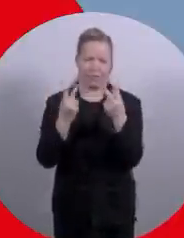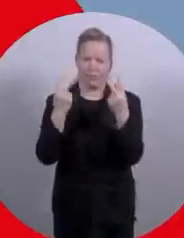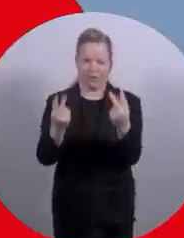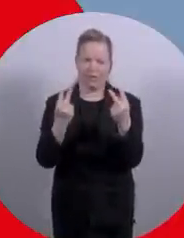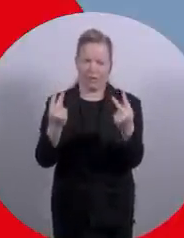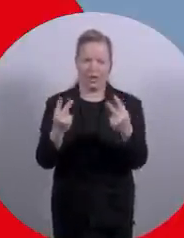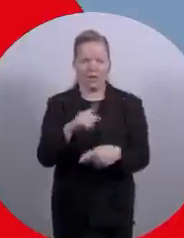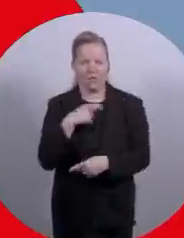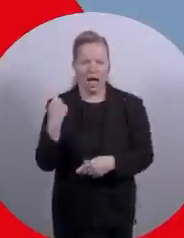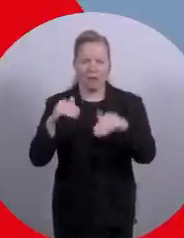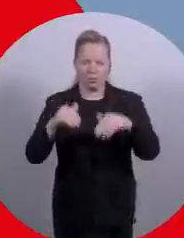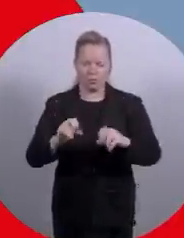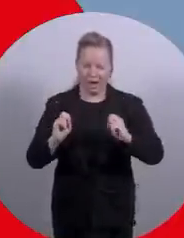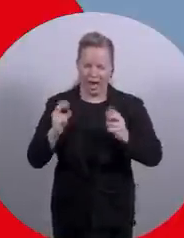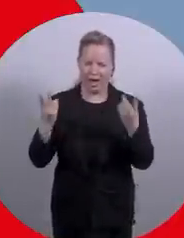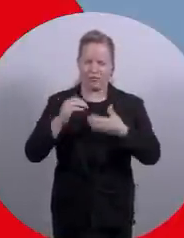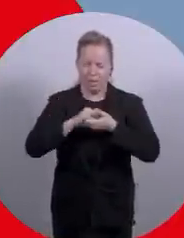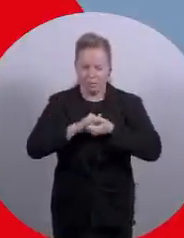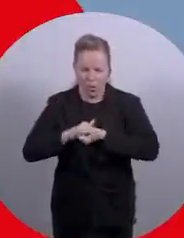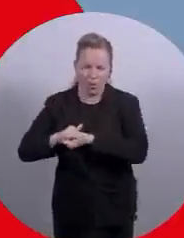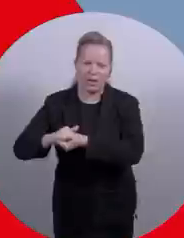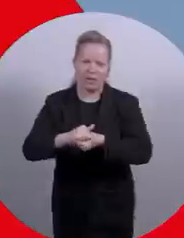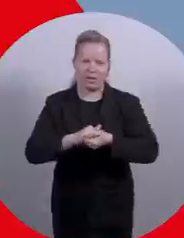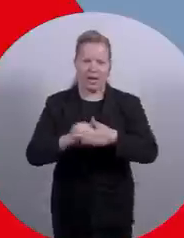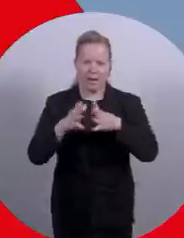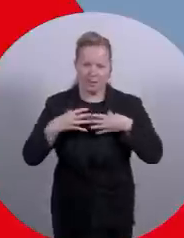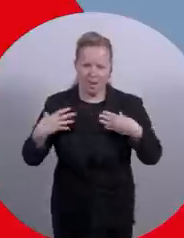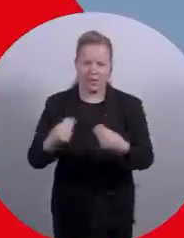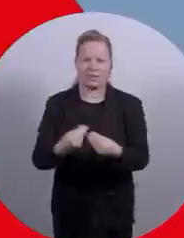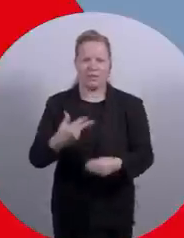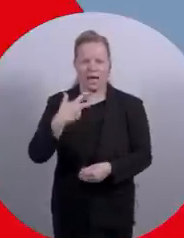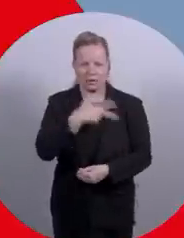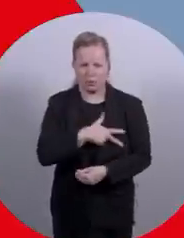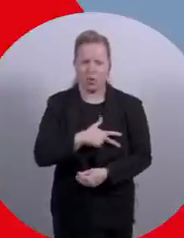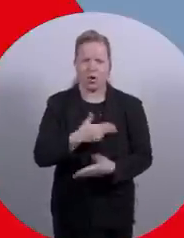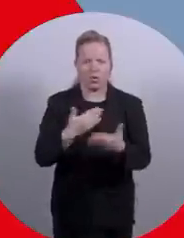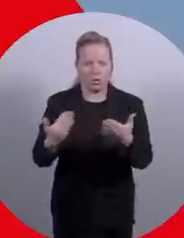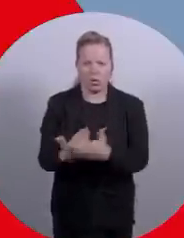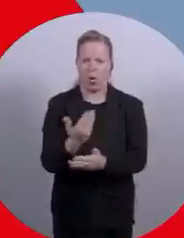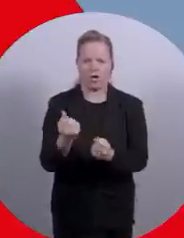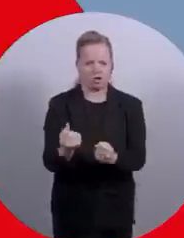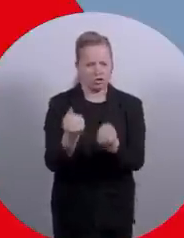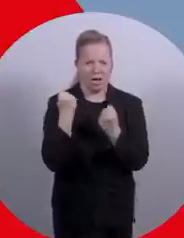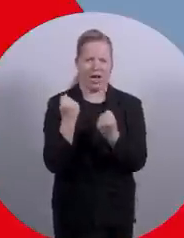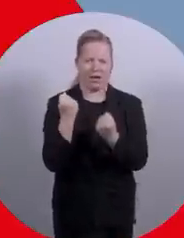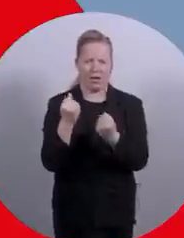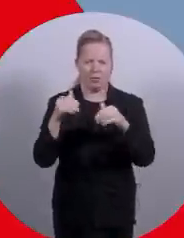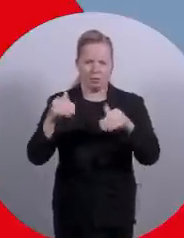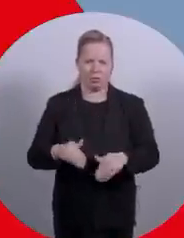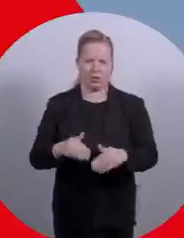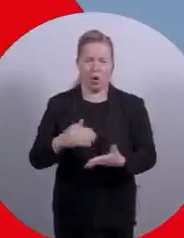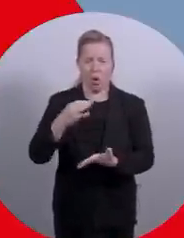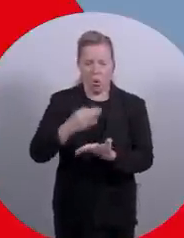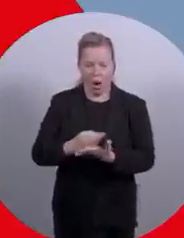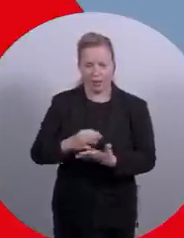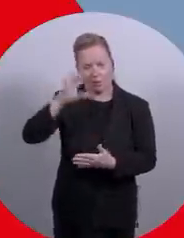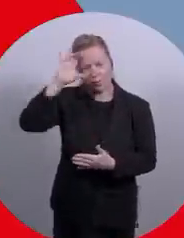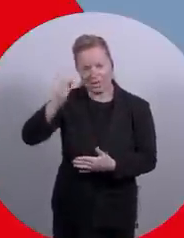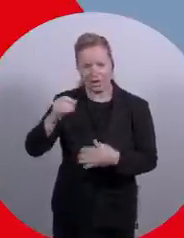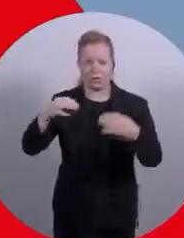müssen unsere Kräfte bündeln und gemeinsam die SPÖ zu einer neuen Stärke führen als Ort zum